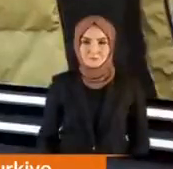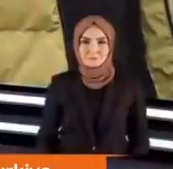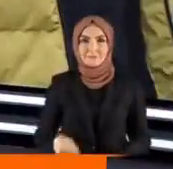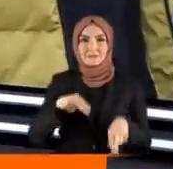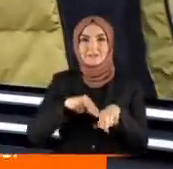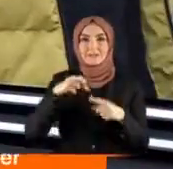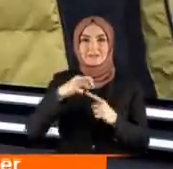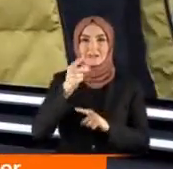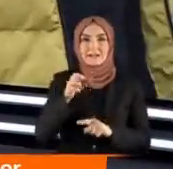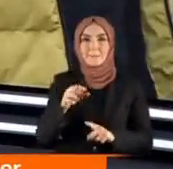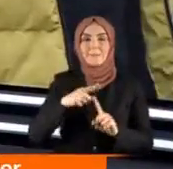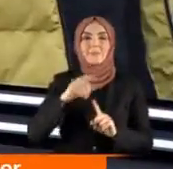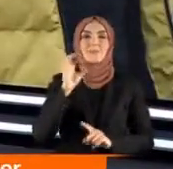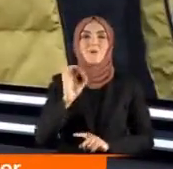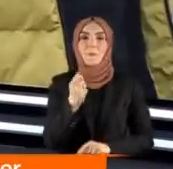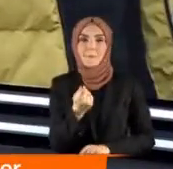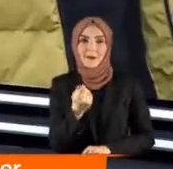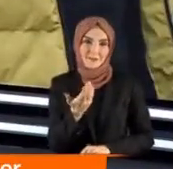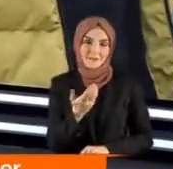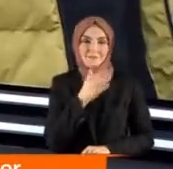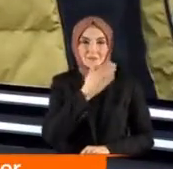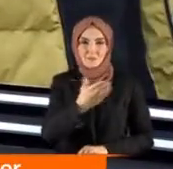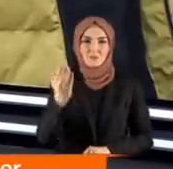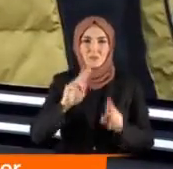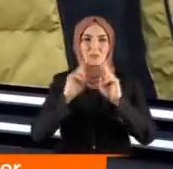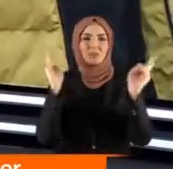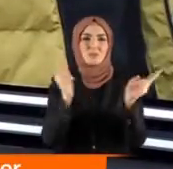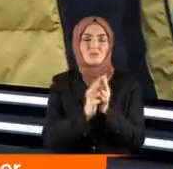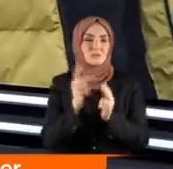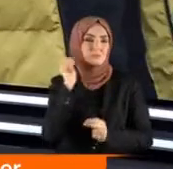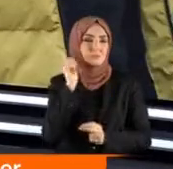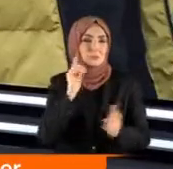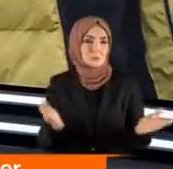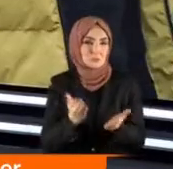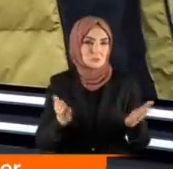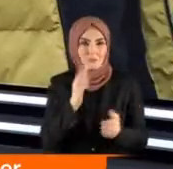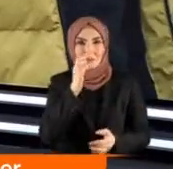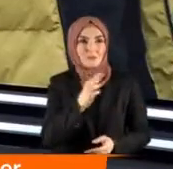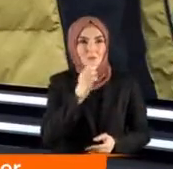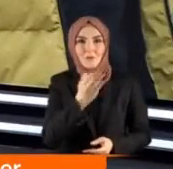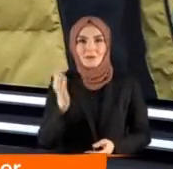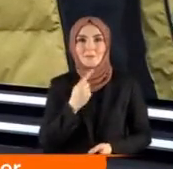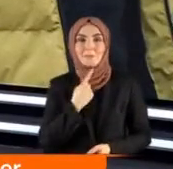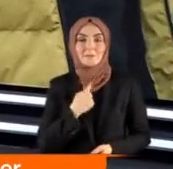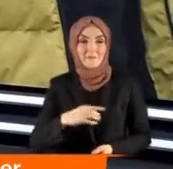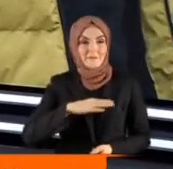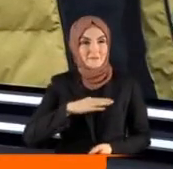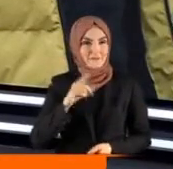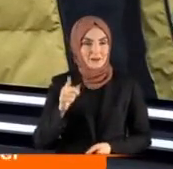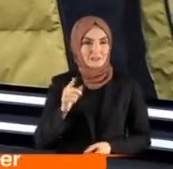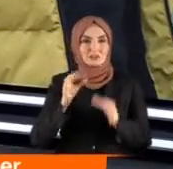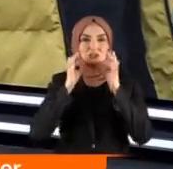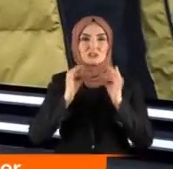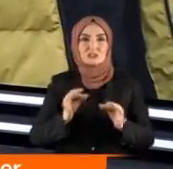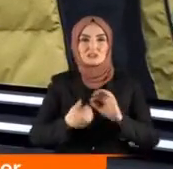Kripto para malum tüm dünyada çok popüler. Tabii bu dolandırıcıların iştahını kabartıyor. Çinli bir çete şimdi haber onlarla ilgili İstanbul'a